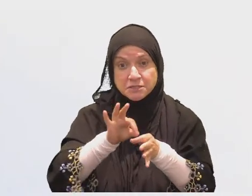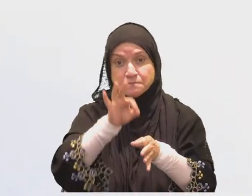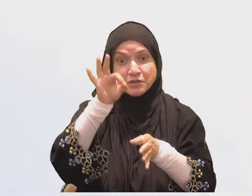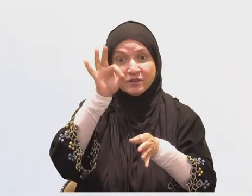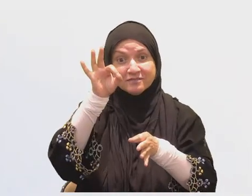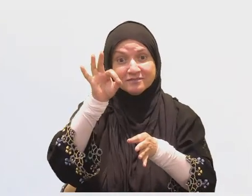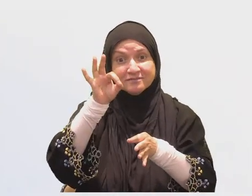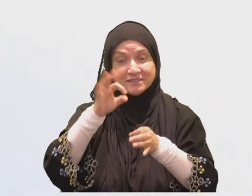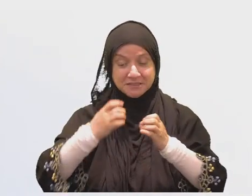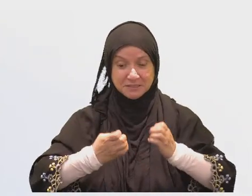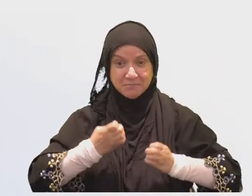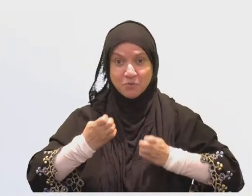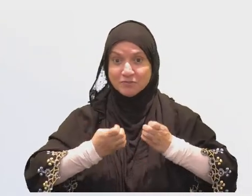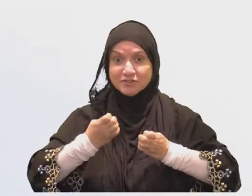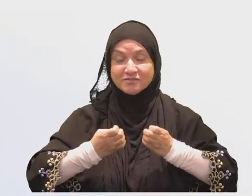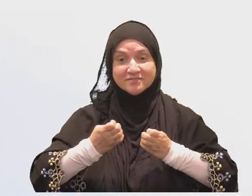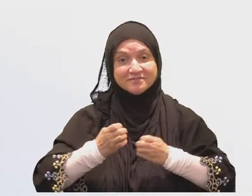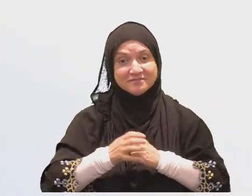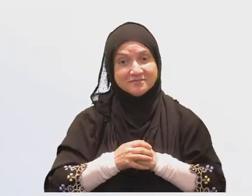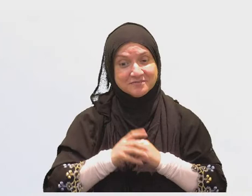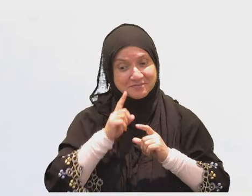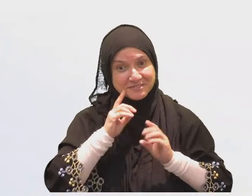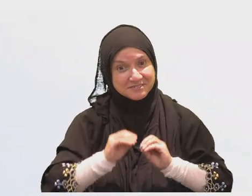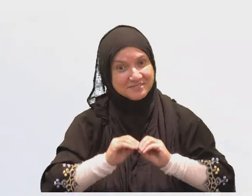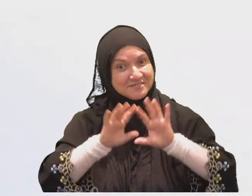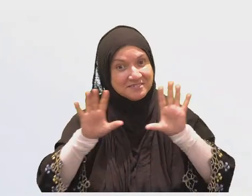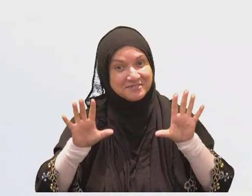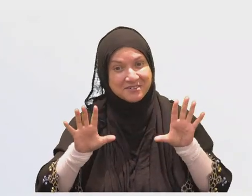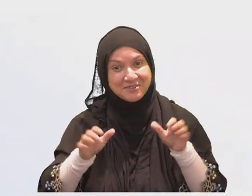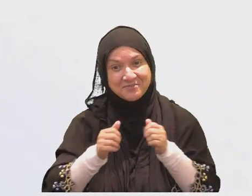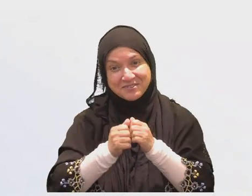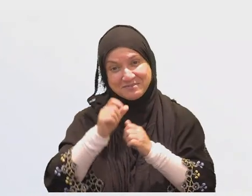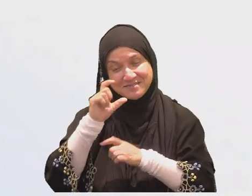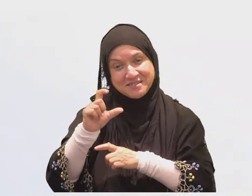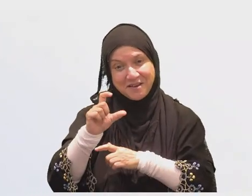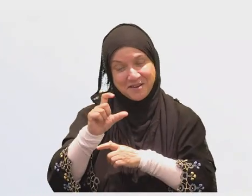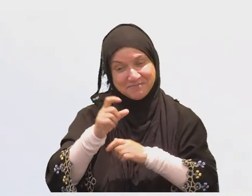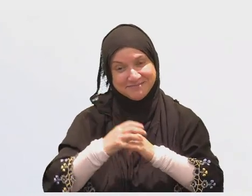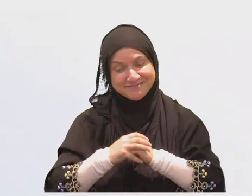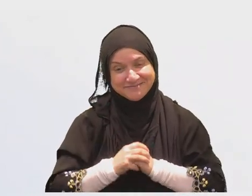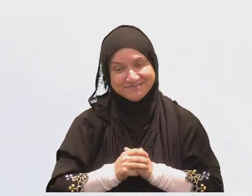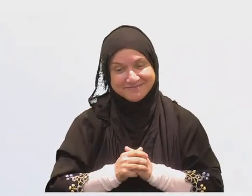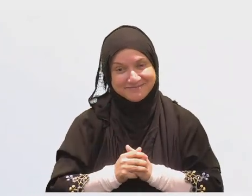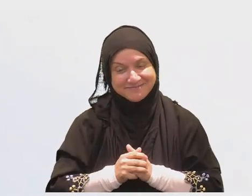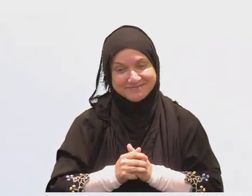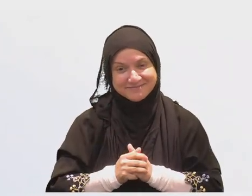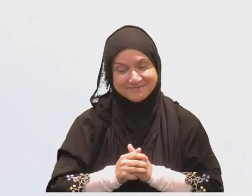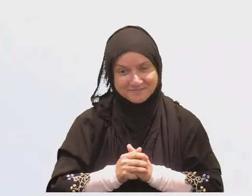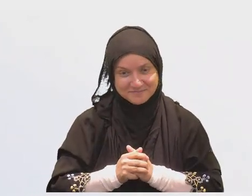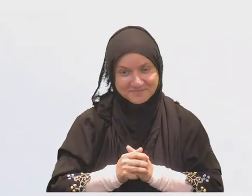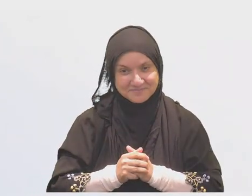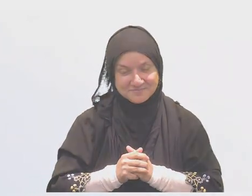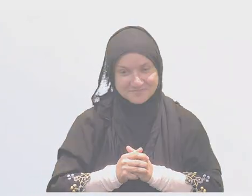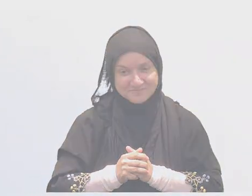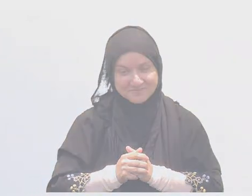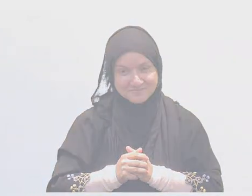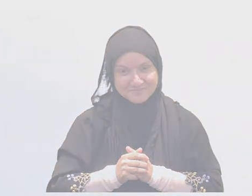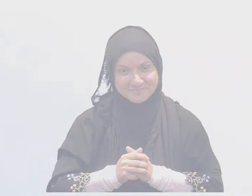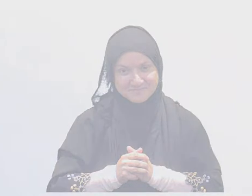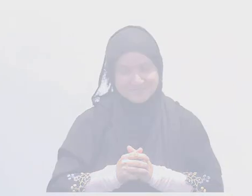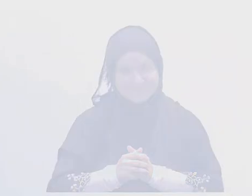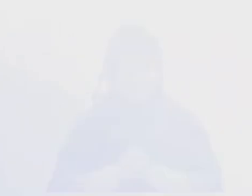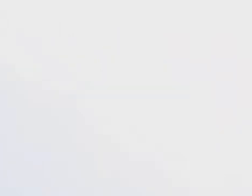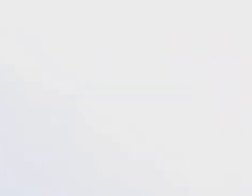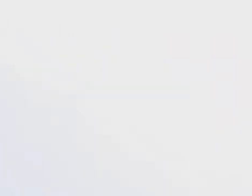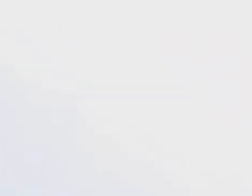اغفر للمسلمين والمسلمات والمؤمنين والمؤمنات الأحياء منهم والأموات ربنا لا تزغ قلوبنا بعد إذ